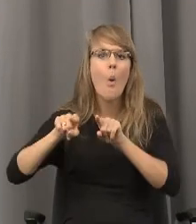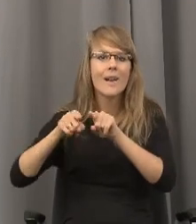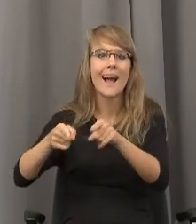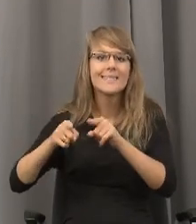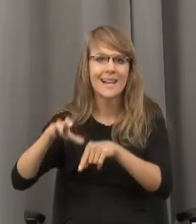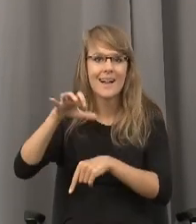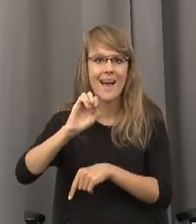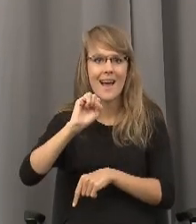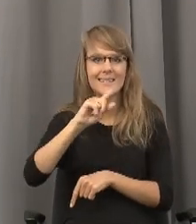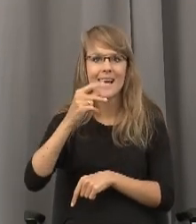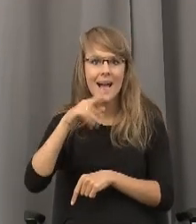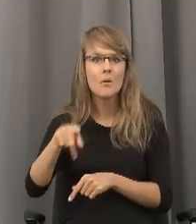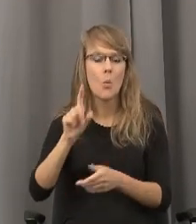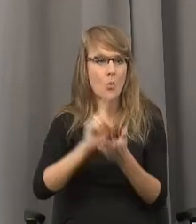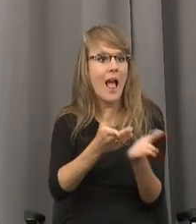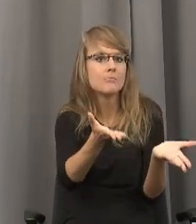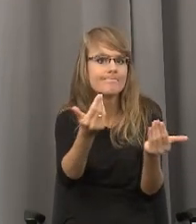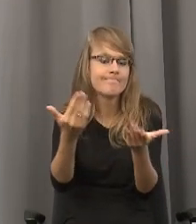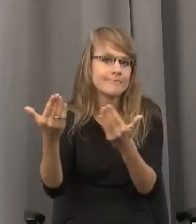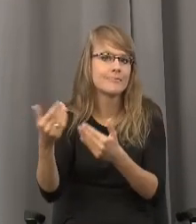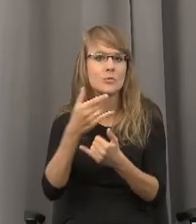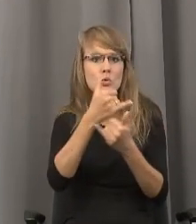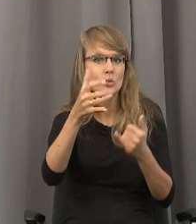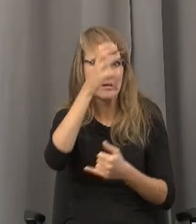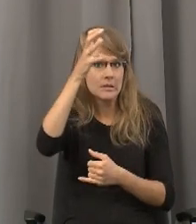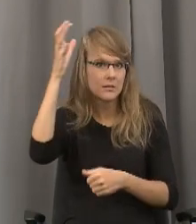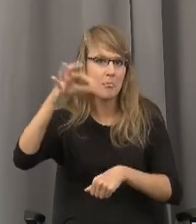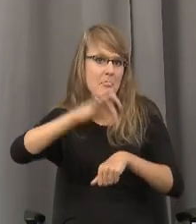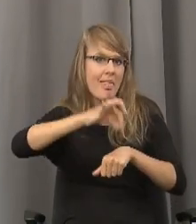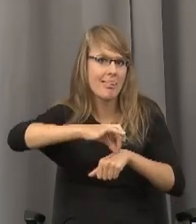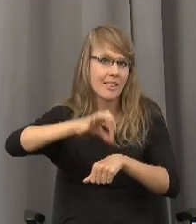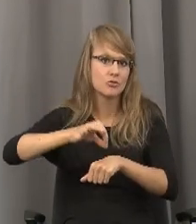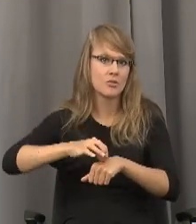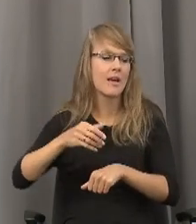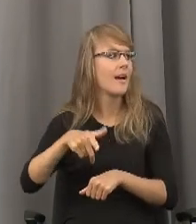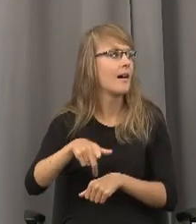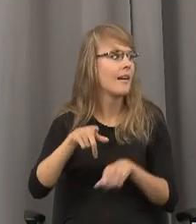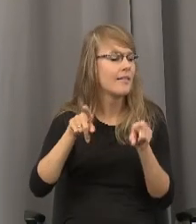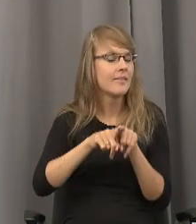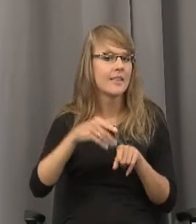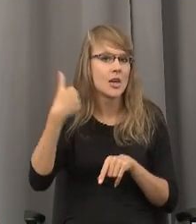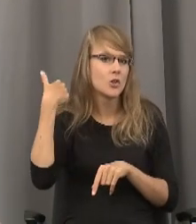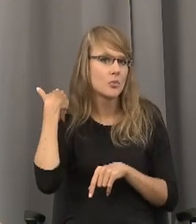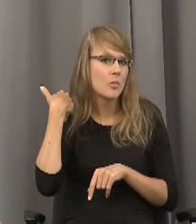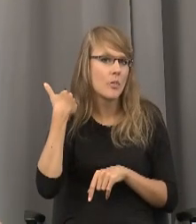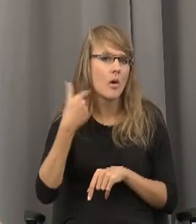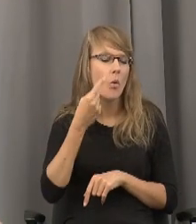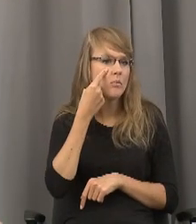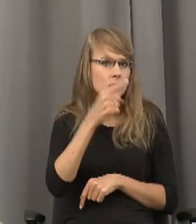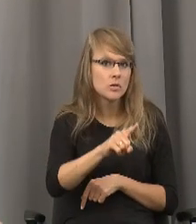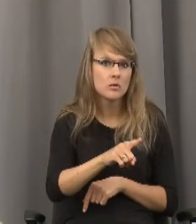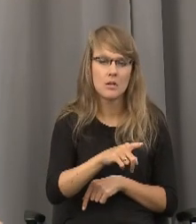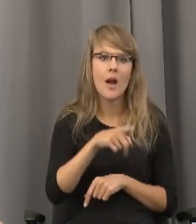zdołały pozyskać do współpracy w tym zakresie autorytety medyczne. W toku też kontroli, to co już raz powiedziałem, zauważyliśmy bardzo